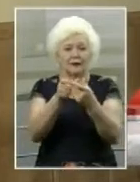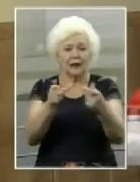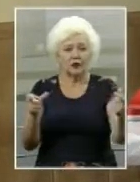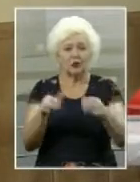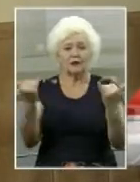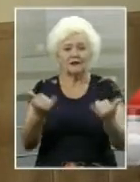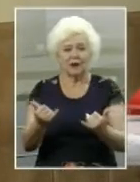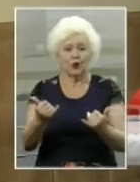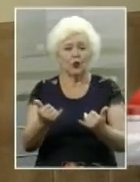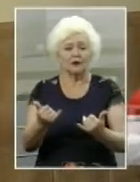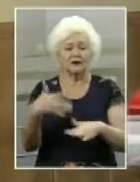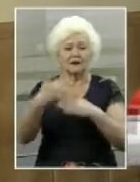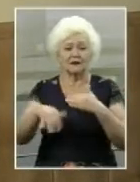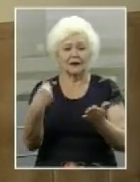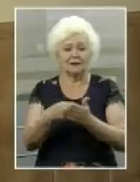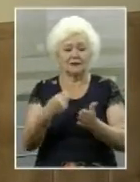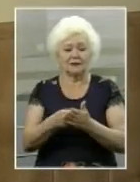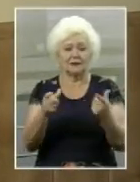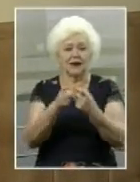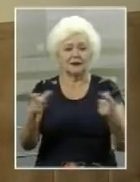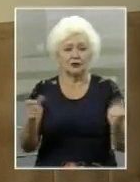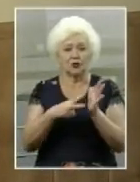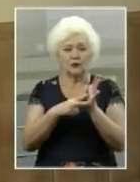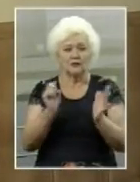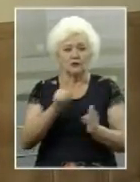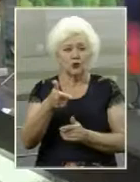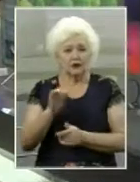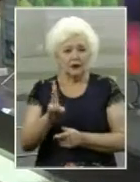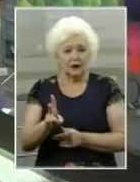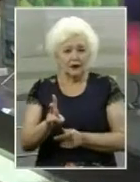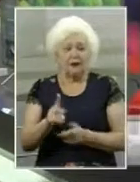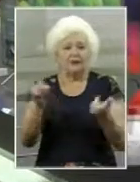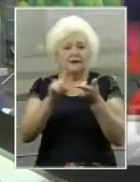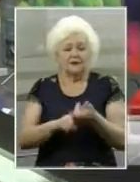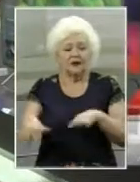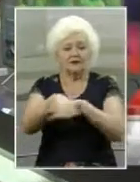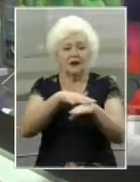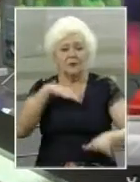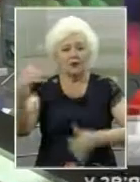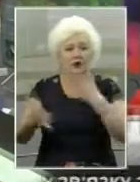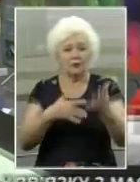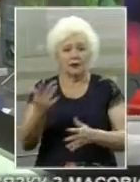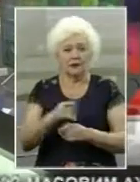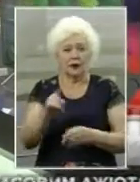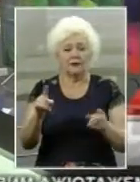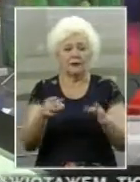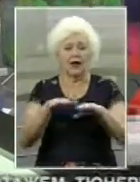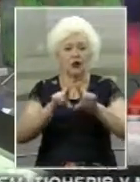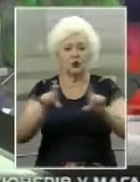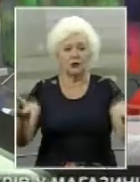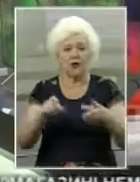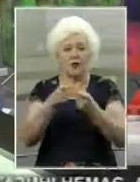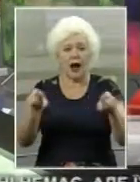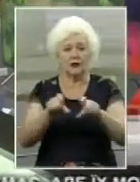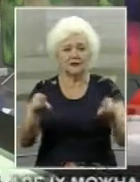Вже сьогодні середня ціна тюнерів – 700 гривень. В зв'язі з масовим ажіотажем тюнерів на магазині нет. На них можна